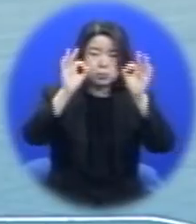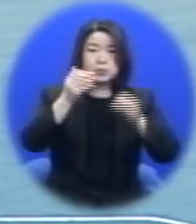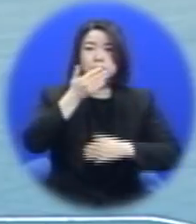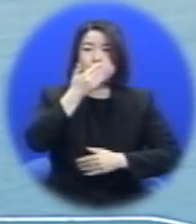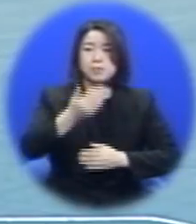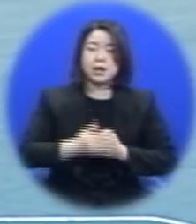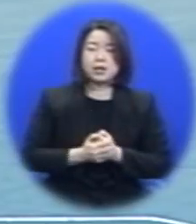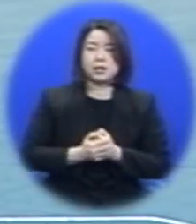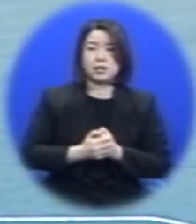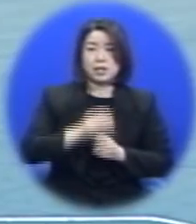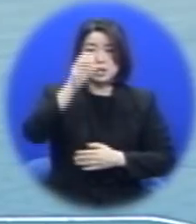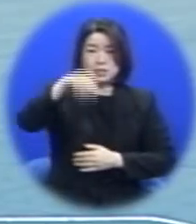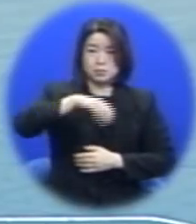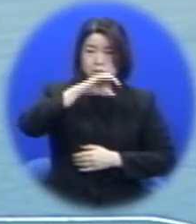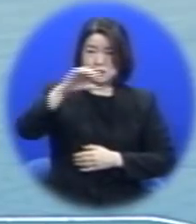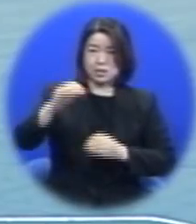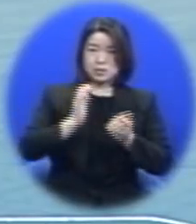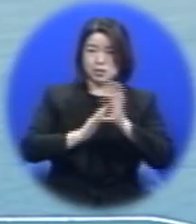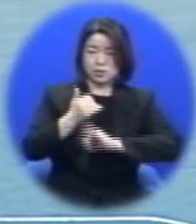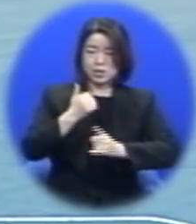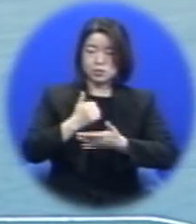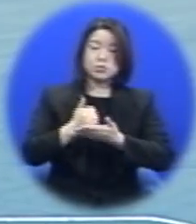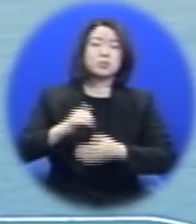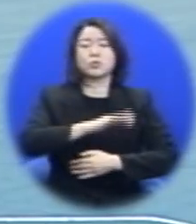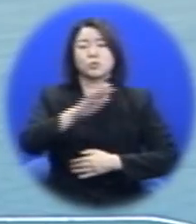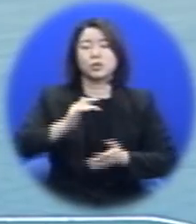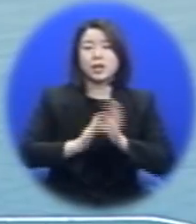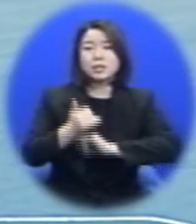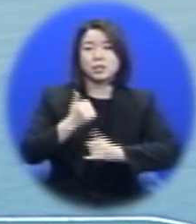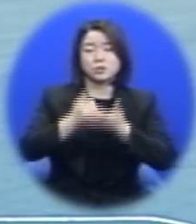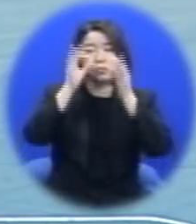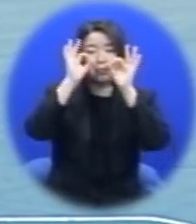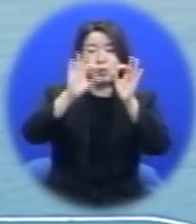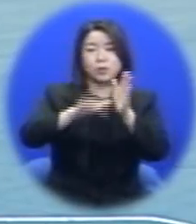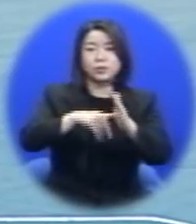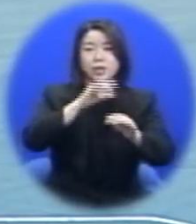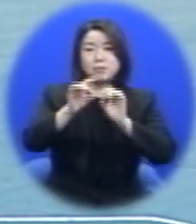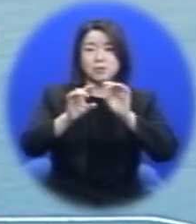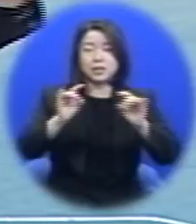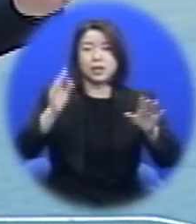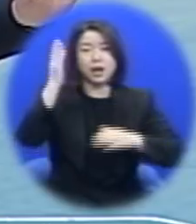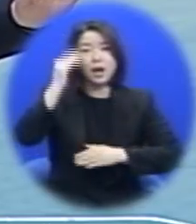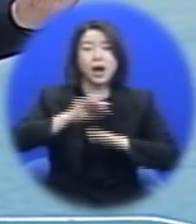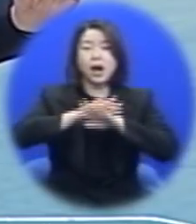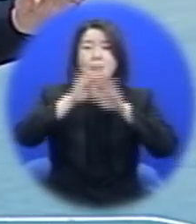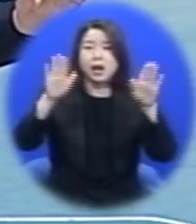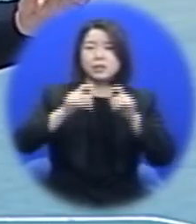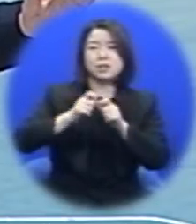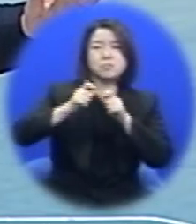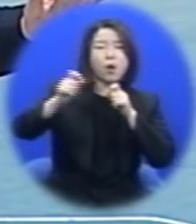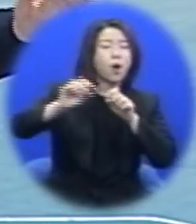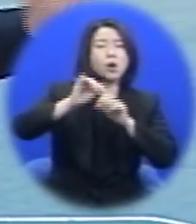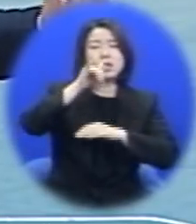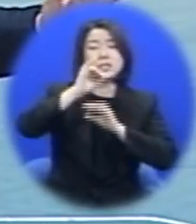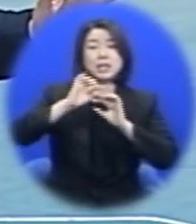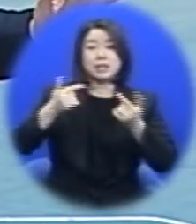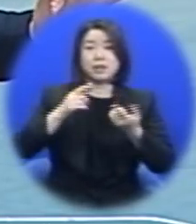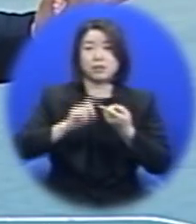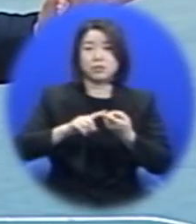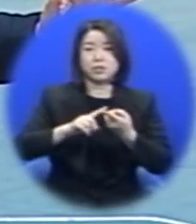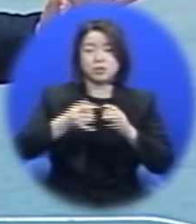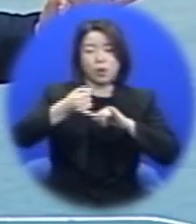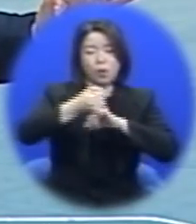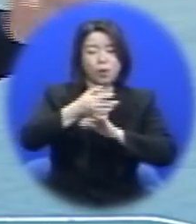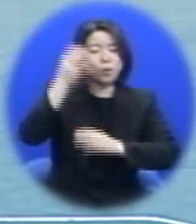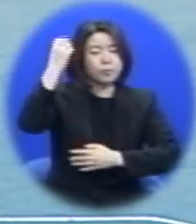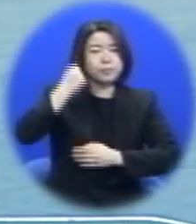여러분, 십자가에서 예수님을 우리가 볼 때마다 하늘이 우리에게서 멀리 있지 않다는 것을 여러분 명심하셔야